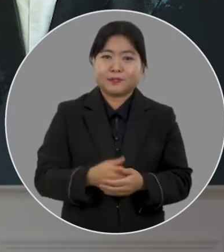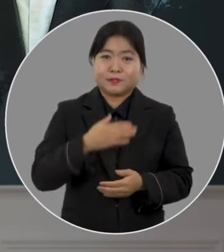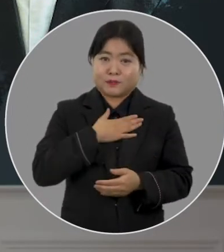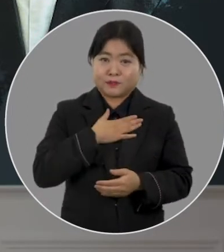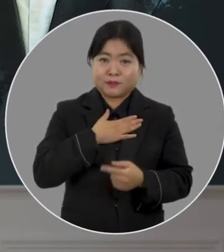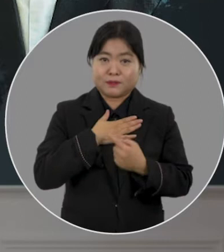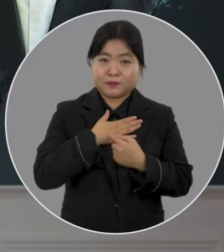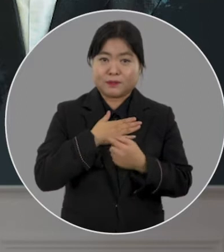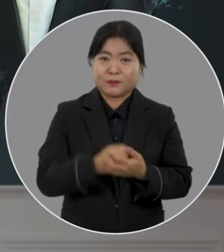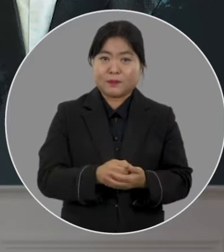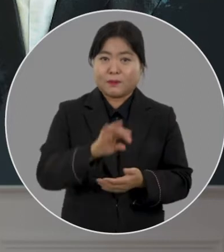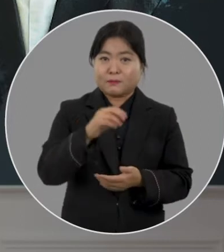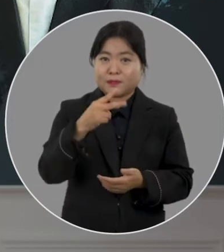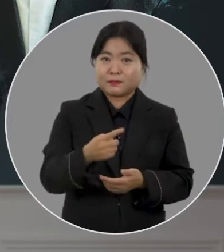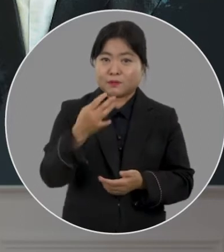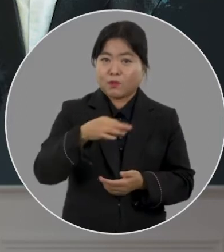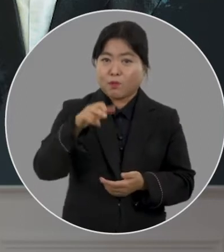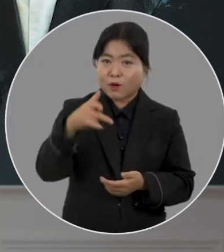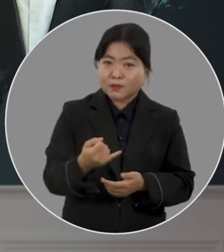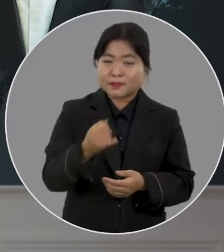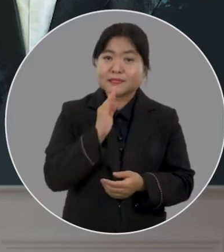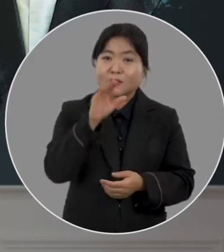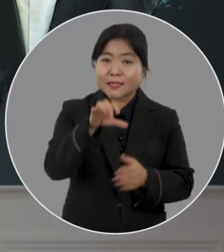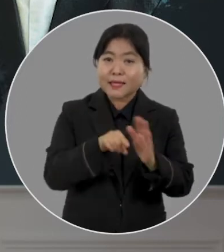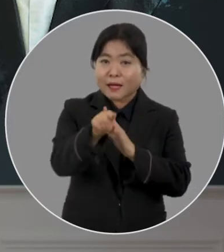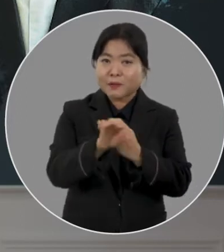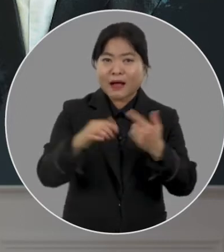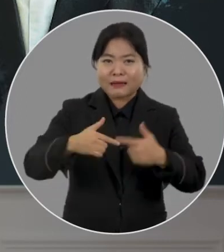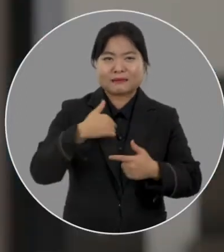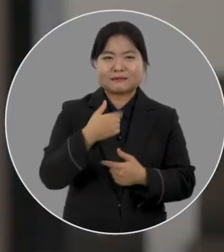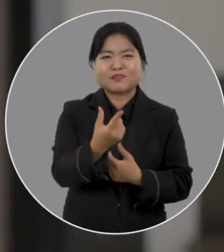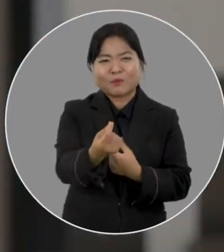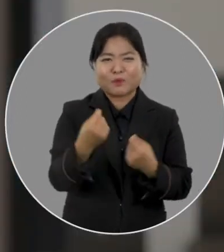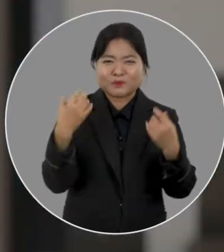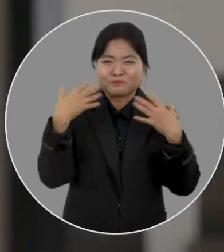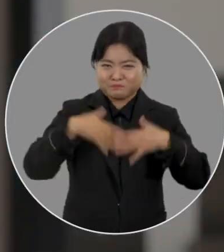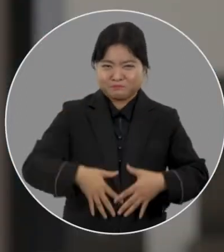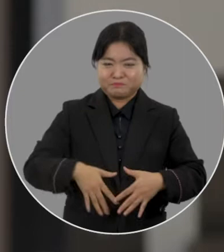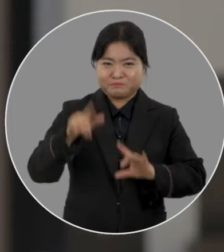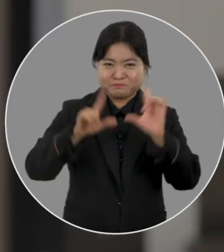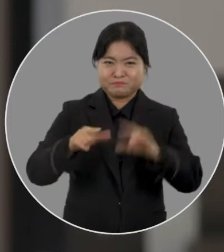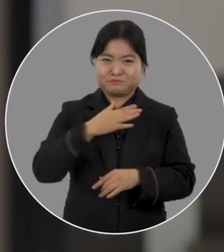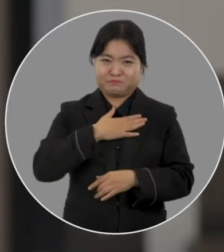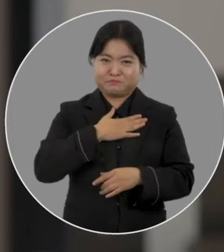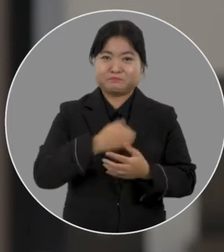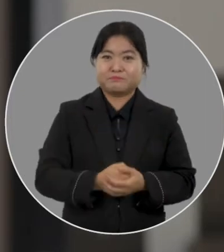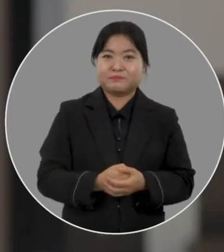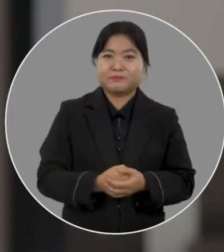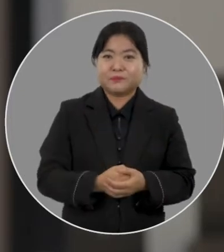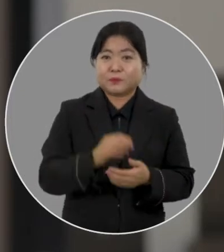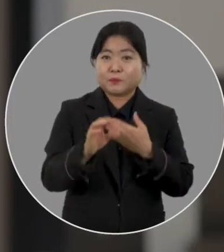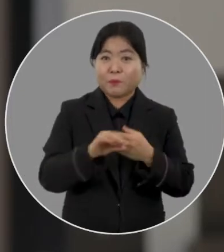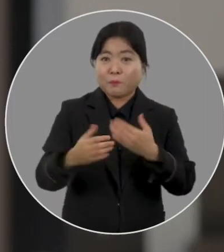저는 필드워크 현장에 가면 항상 저런 모습을 하고 있습니다. 우리는 어쩌면 그 표피적인 모습을